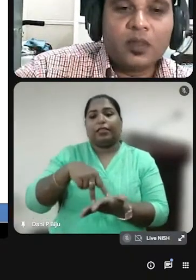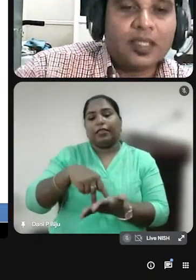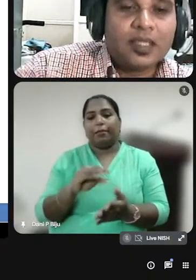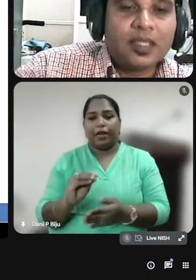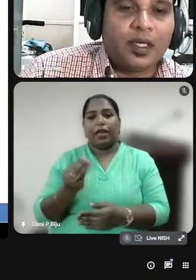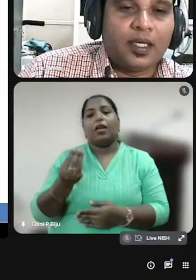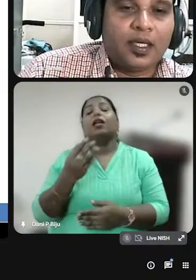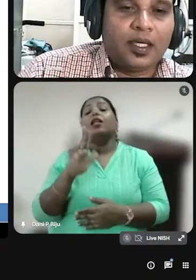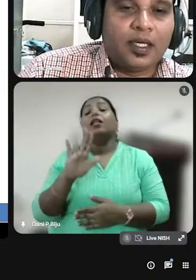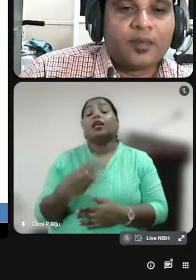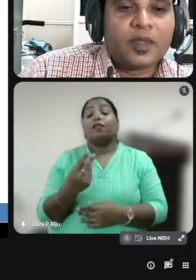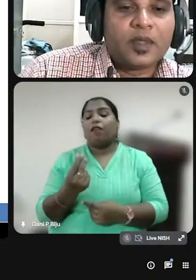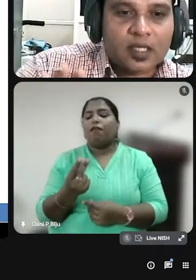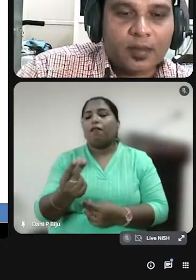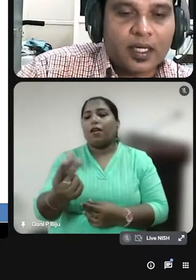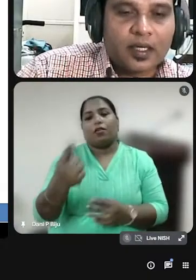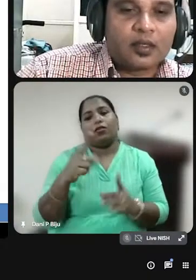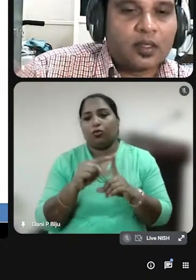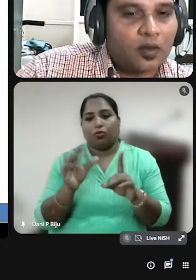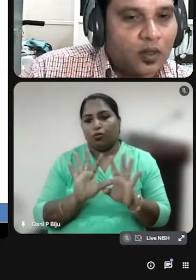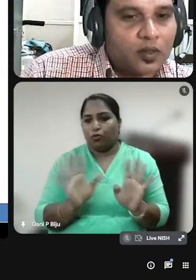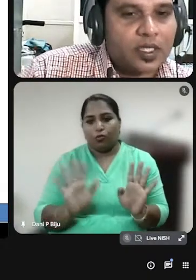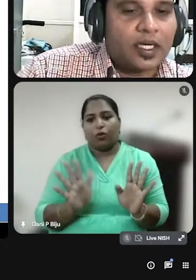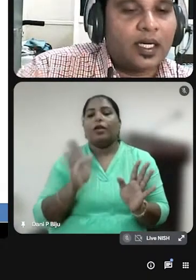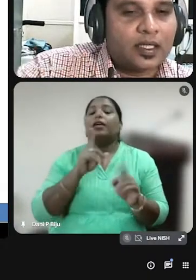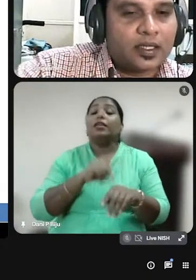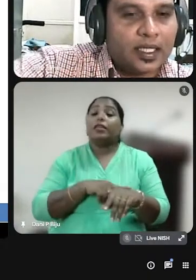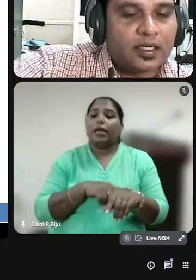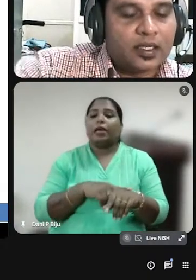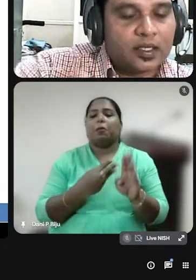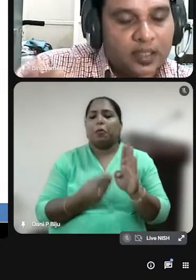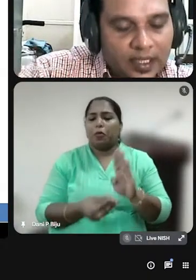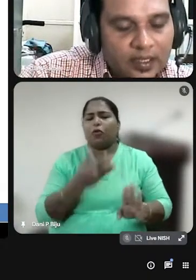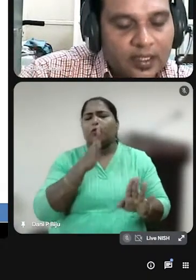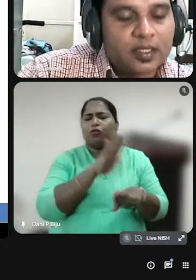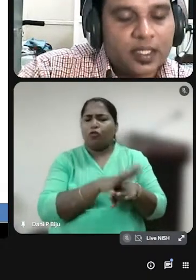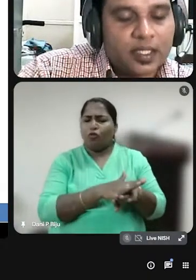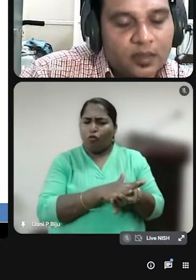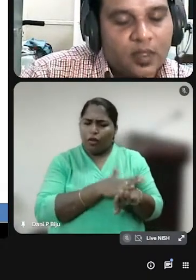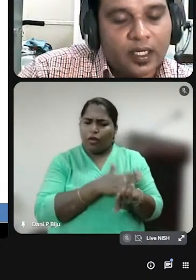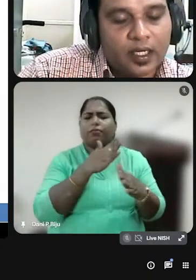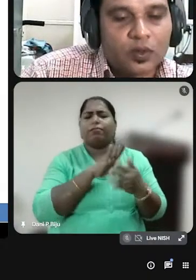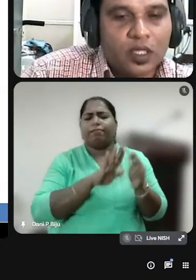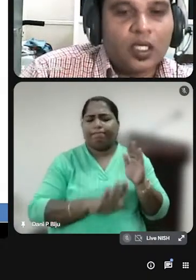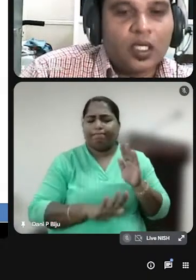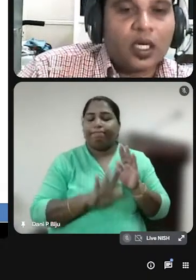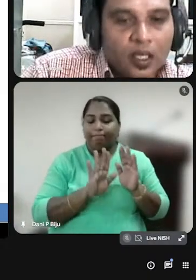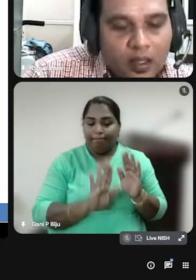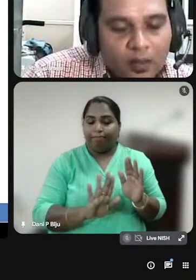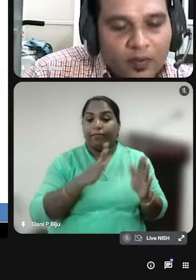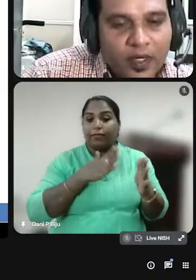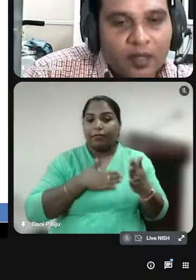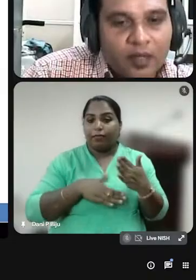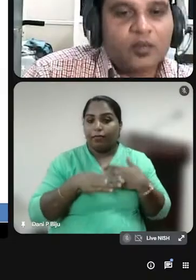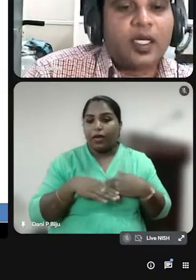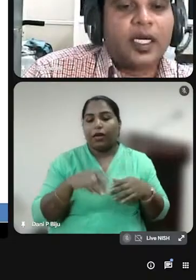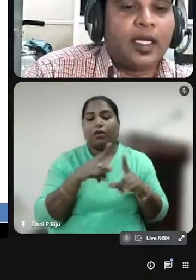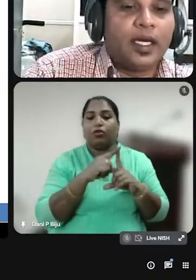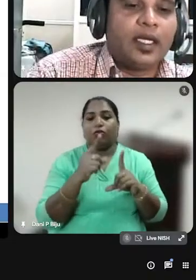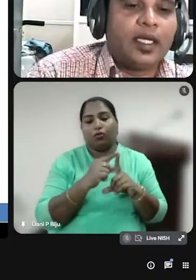ഒന്നിനും ധൃതി പിടിക്കാതിരിക്കും. സമയമെടുത്ത് ഓരോ സൈഡിലേക്ക് ചെരിഞ്ഞതിന് ശേഷം കൈ കുത്തി